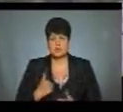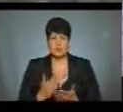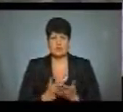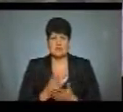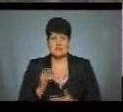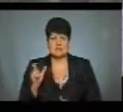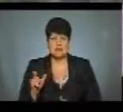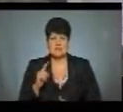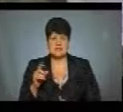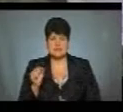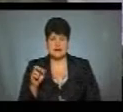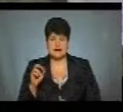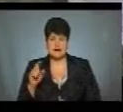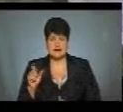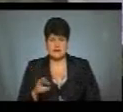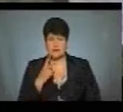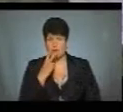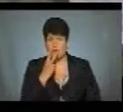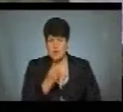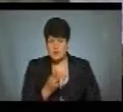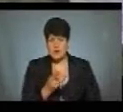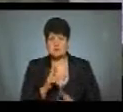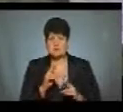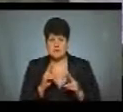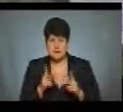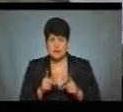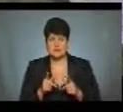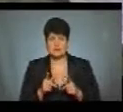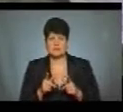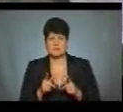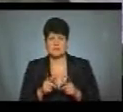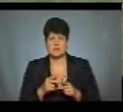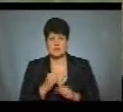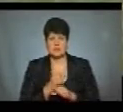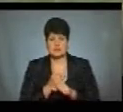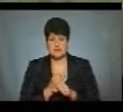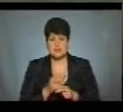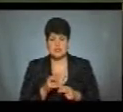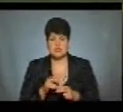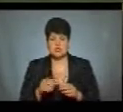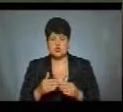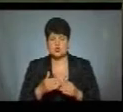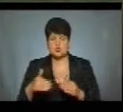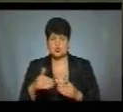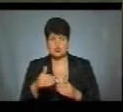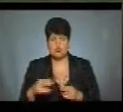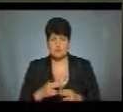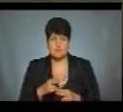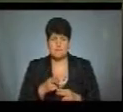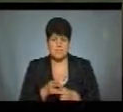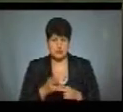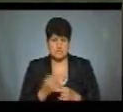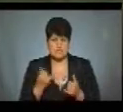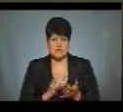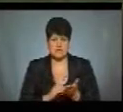Військовослужбовець Євгеній Заєць показує журналістам та операторам, як долати смугу перешкод. Ми знаходимося на навчальній базі у Білій. Зараз